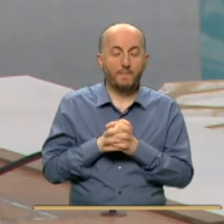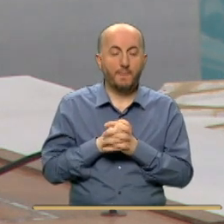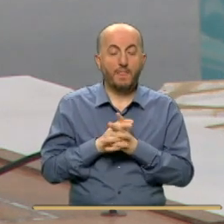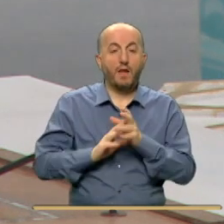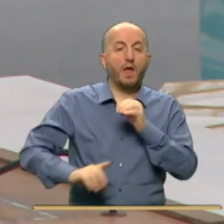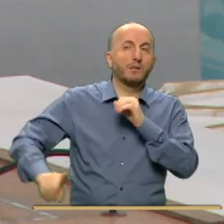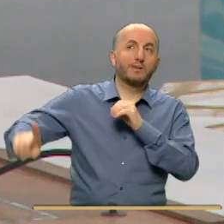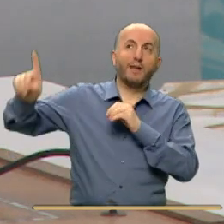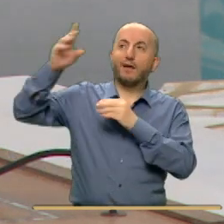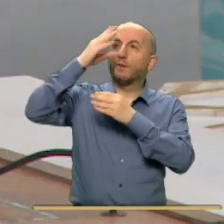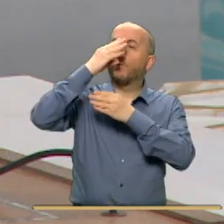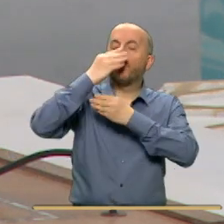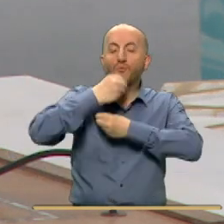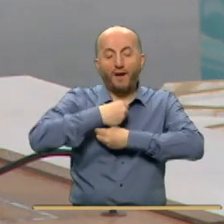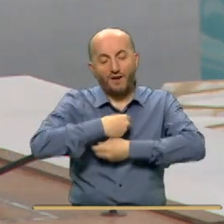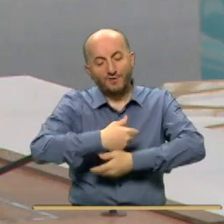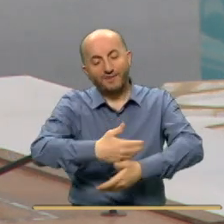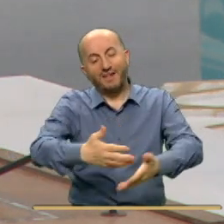İlahi bir lütuf ve ikram bu.